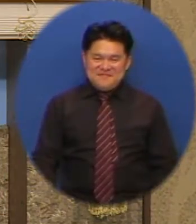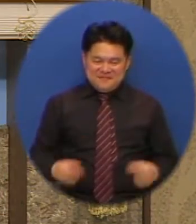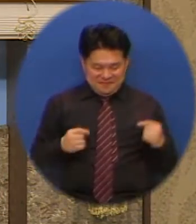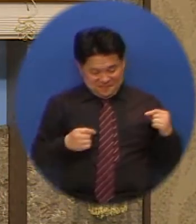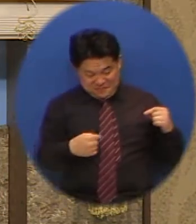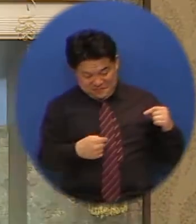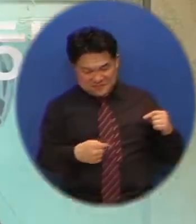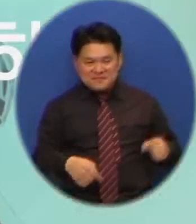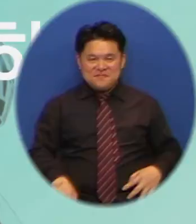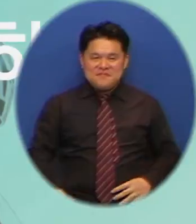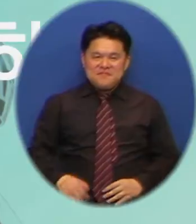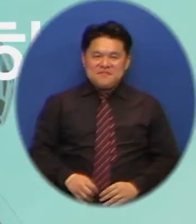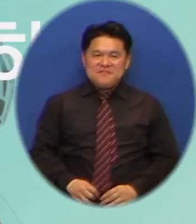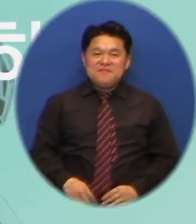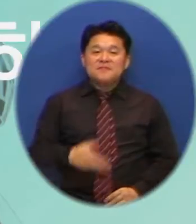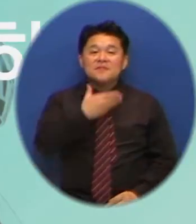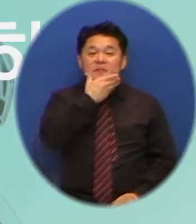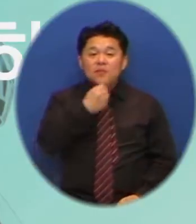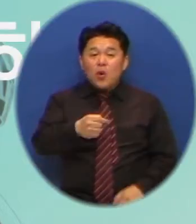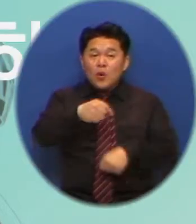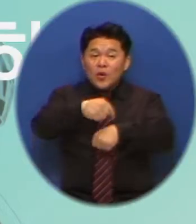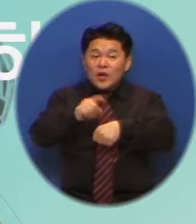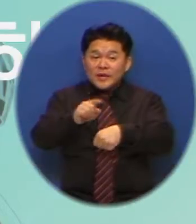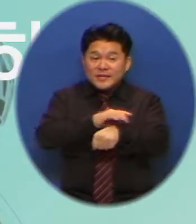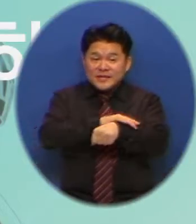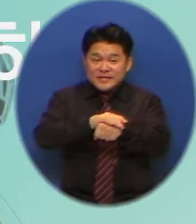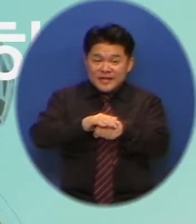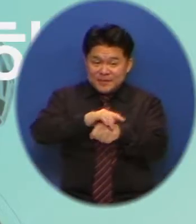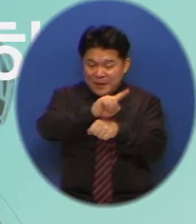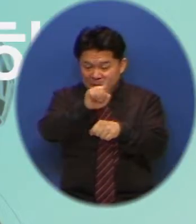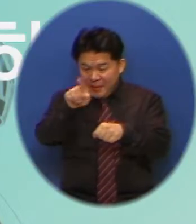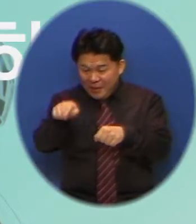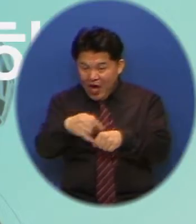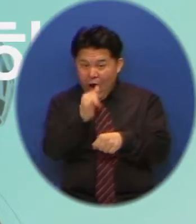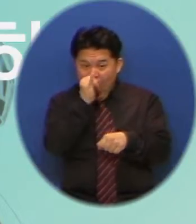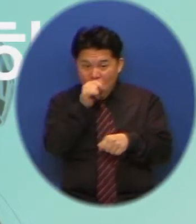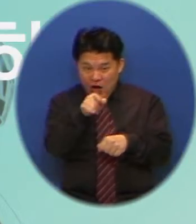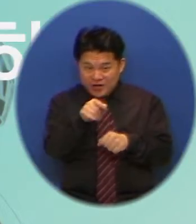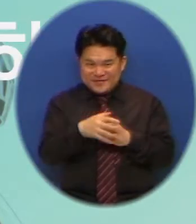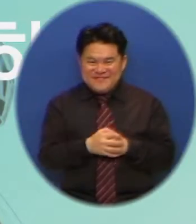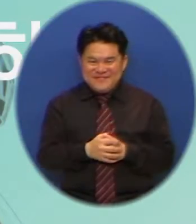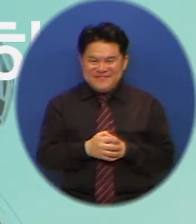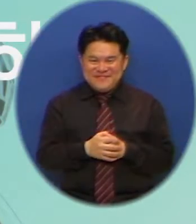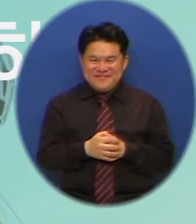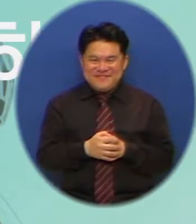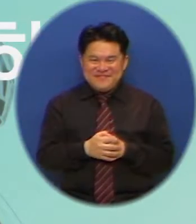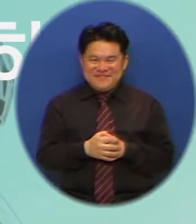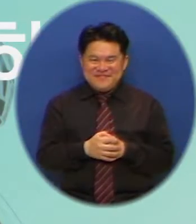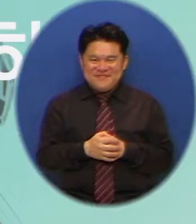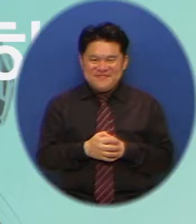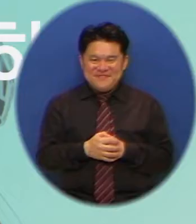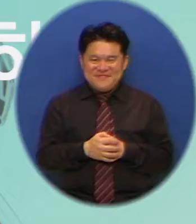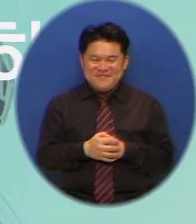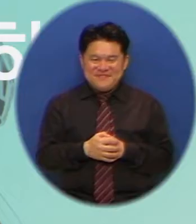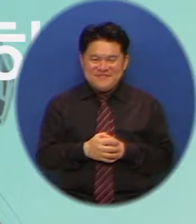이제 나오는데요. 네. 복지식에 제대로 작동하는가. 네. 그래서 이